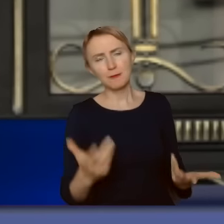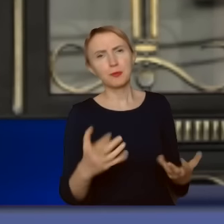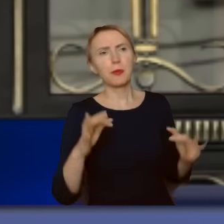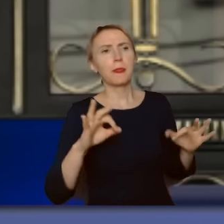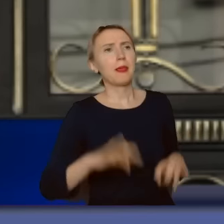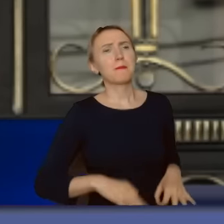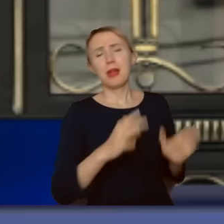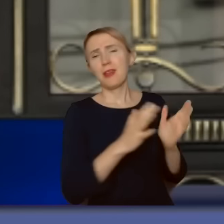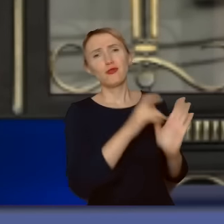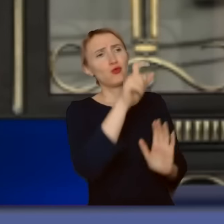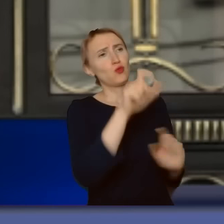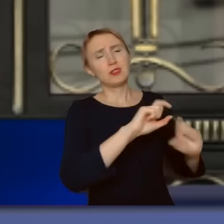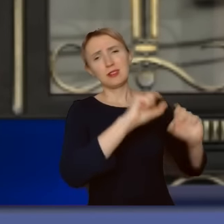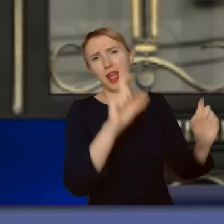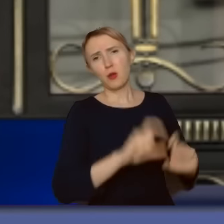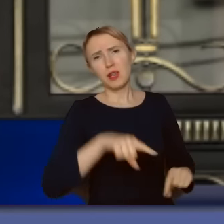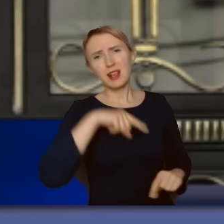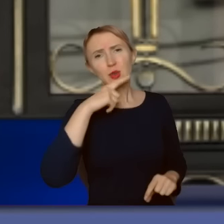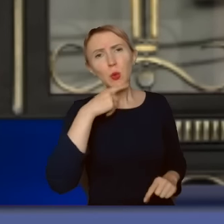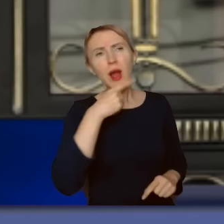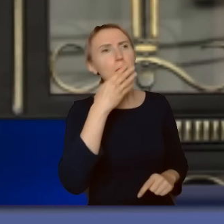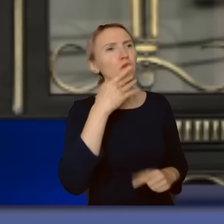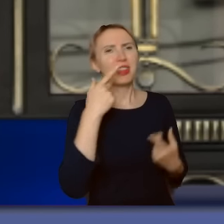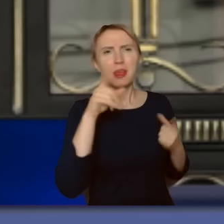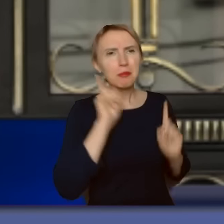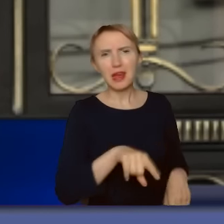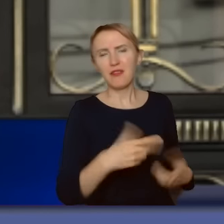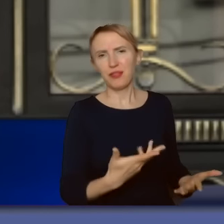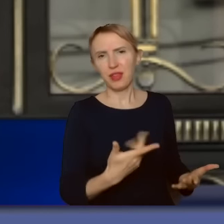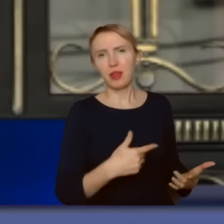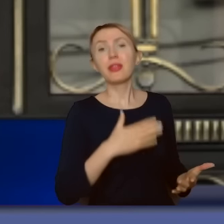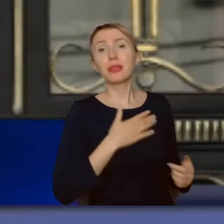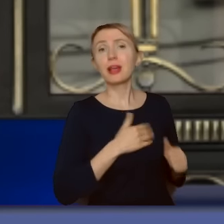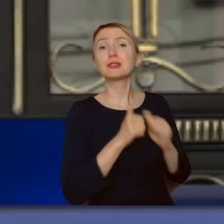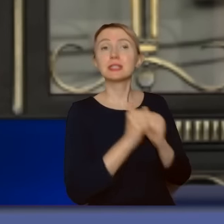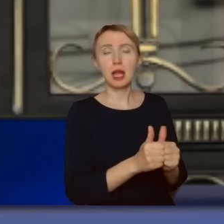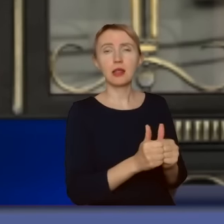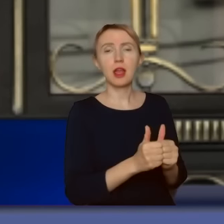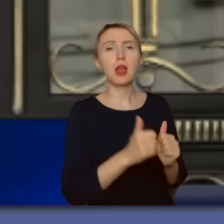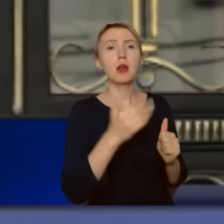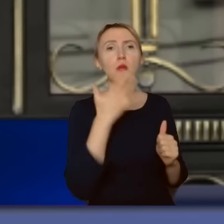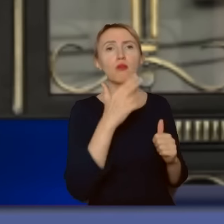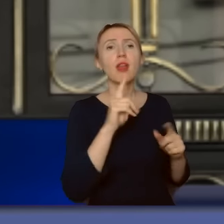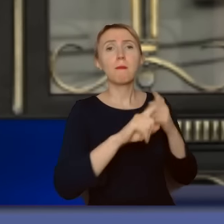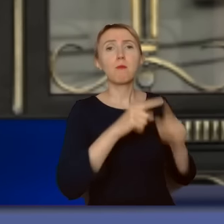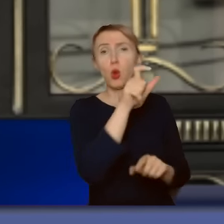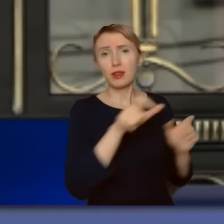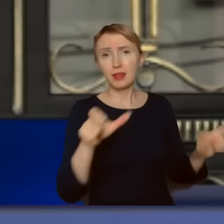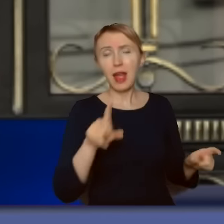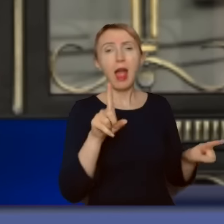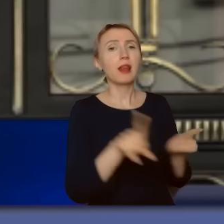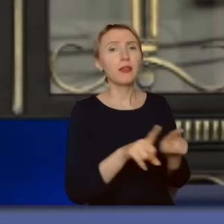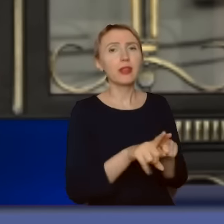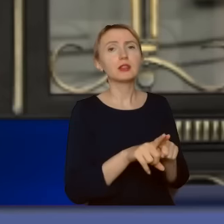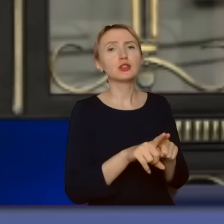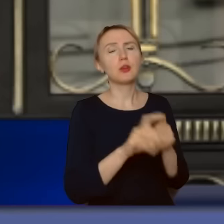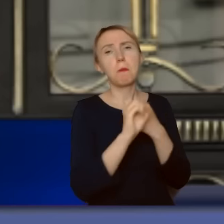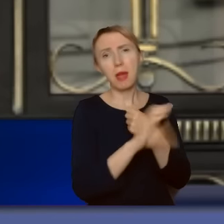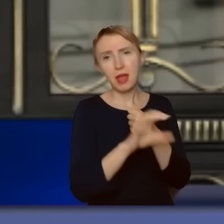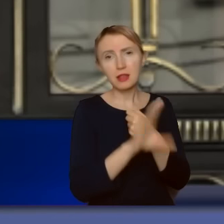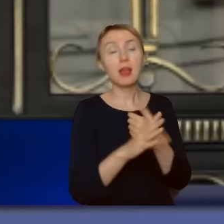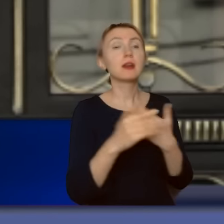Tusk cały czas kłamie, mówi nieprawdę i naszym zadaniem, ja mówię tutaj o politykach, ale również i o mediach,